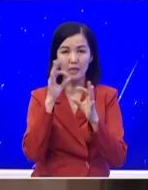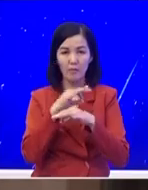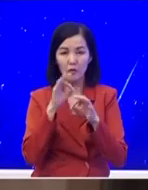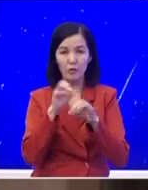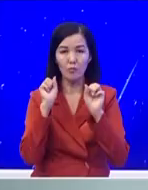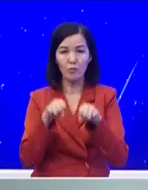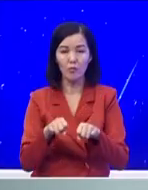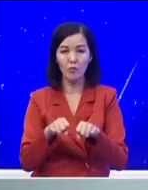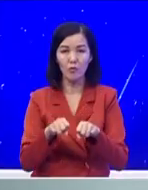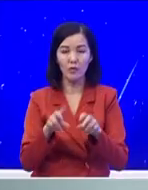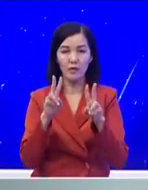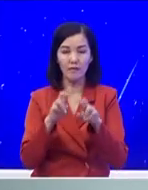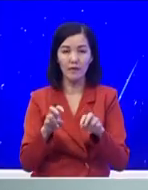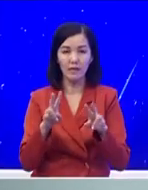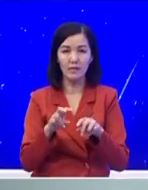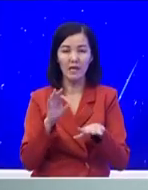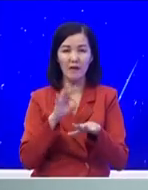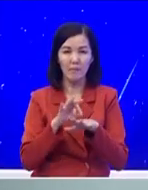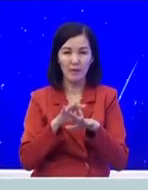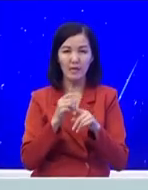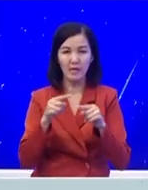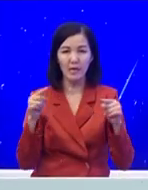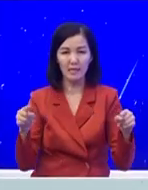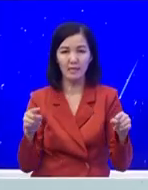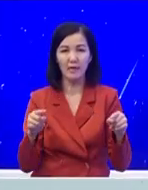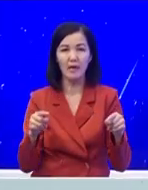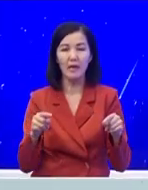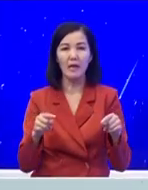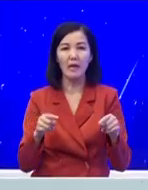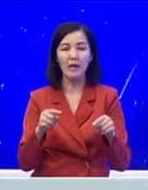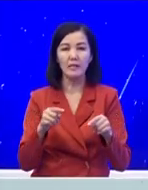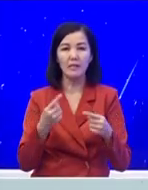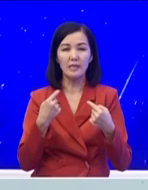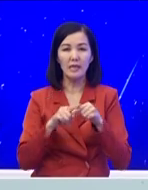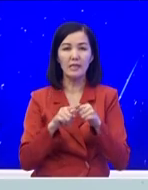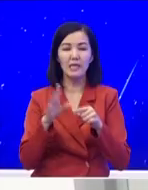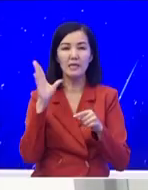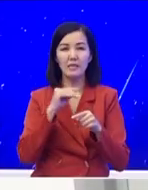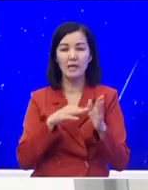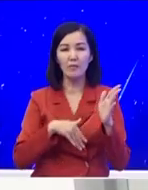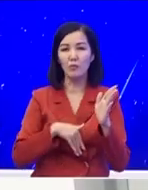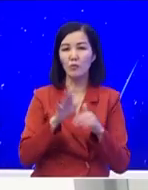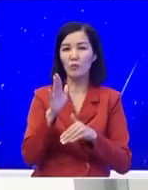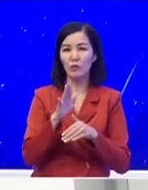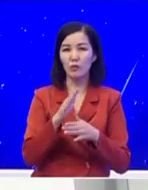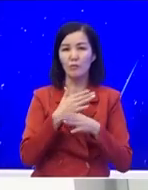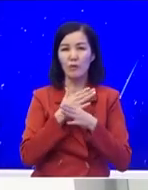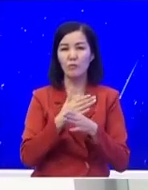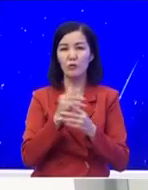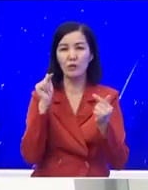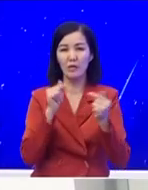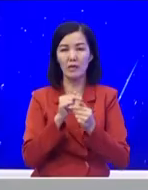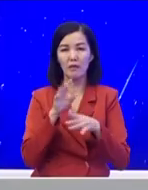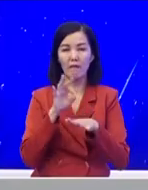лаборатории могут определить половые инфекции, вирусы и гепатиты. По мнению экспертов, техника станет незаменимым помощником в борьбе с